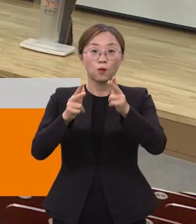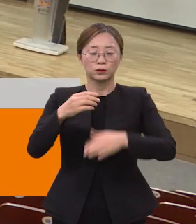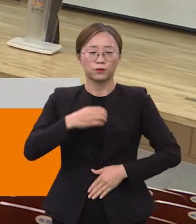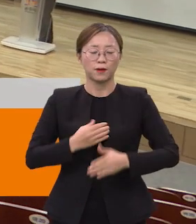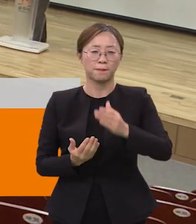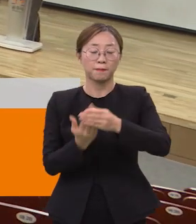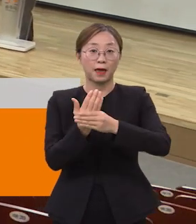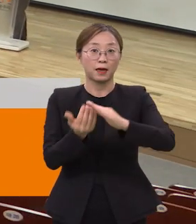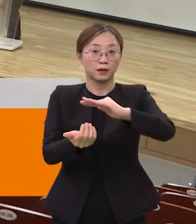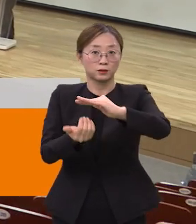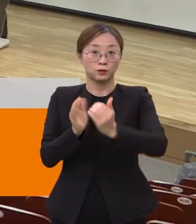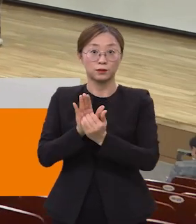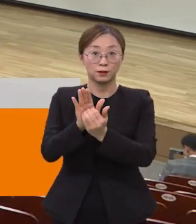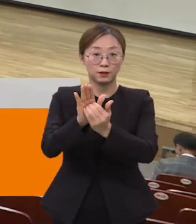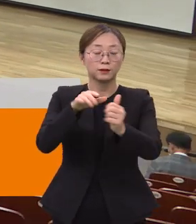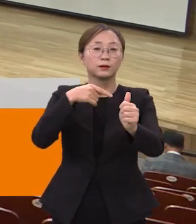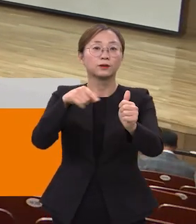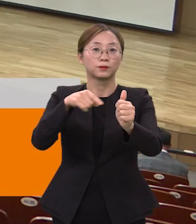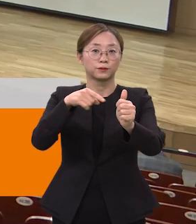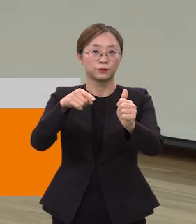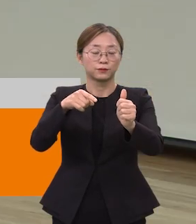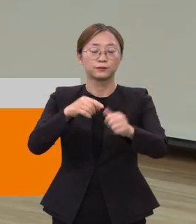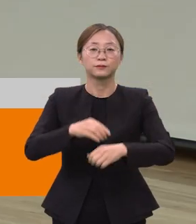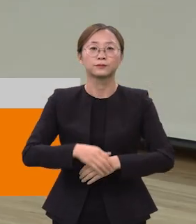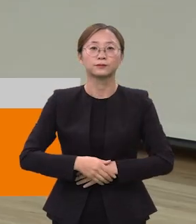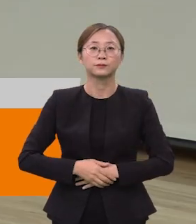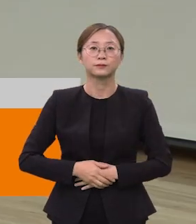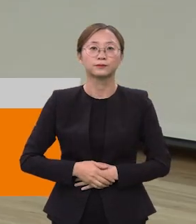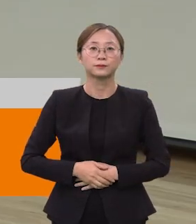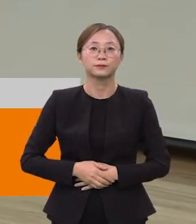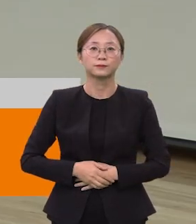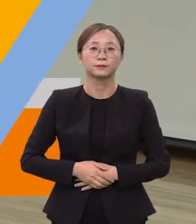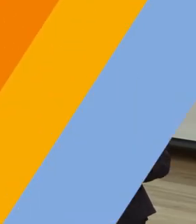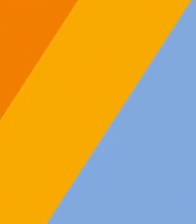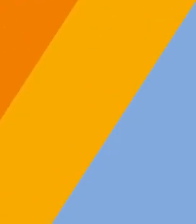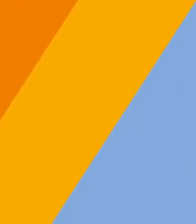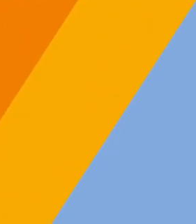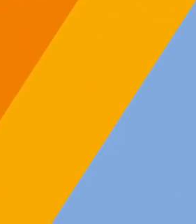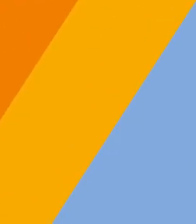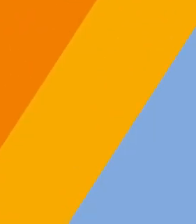중대재해 예방을 위한 직원 교육을 실시했습니다.